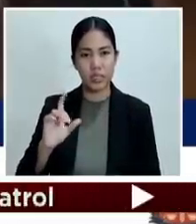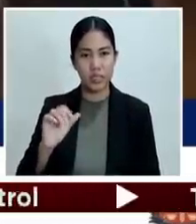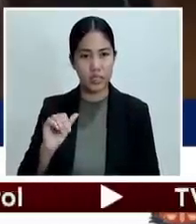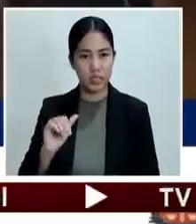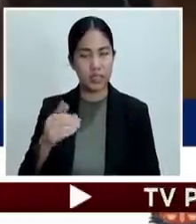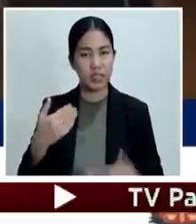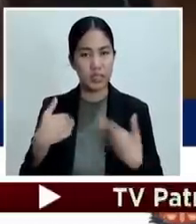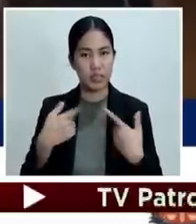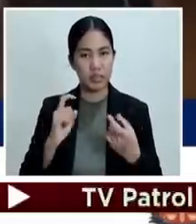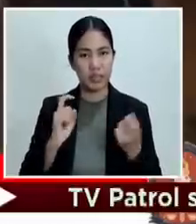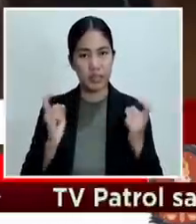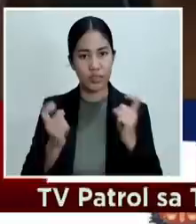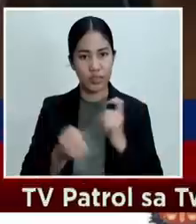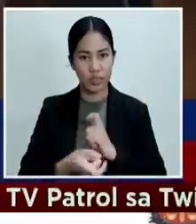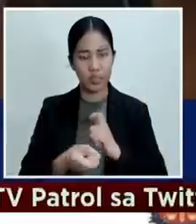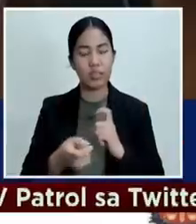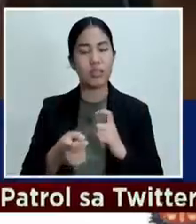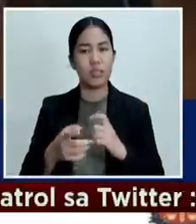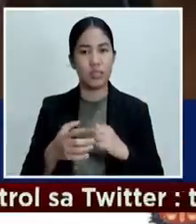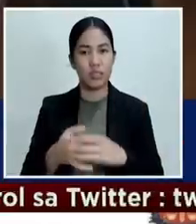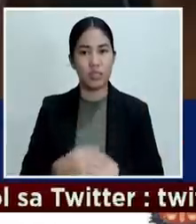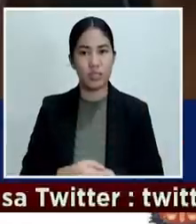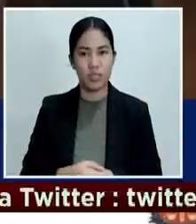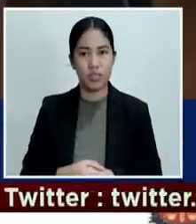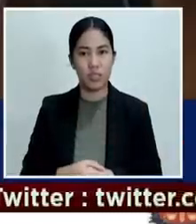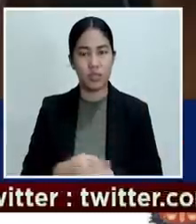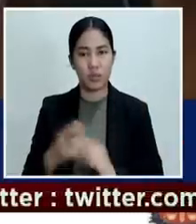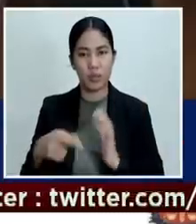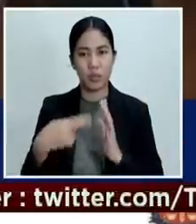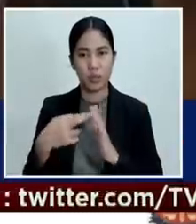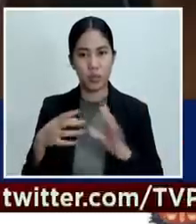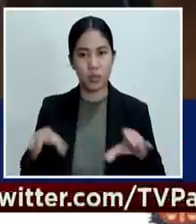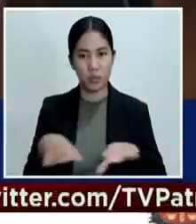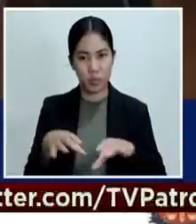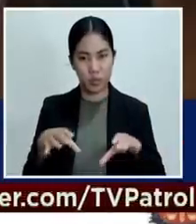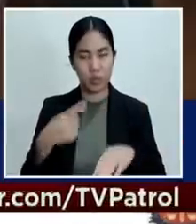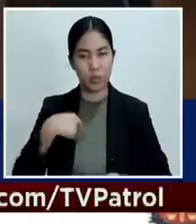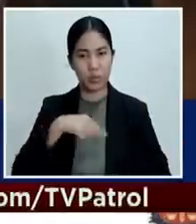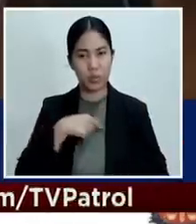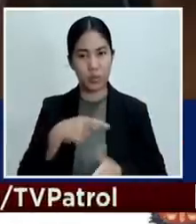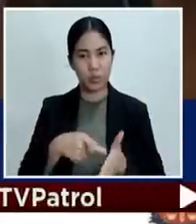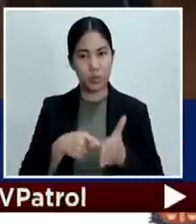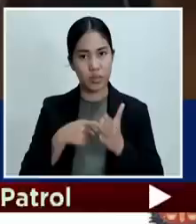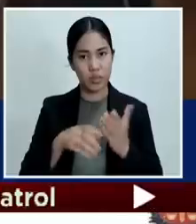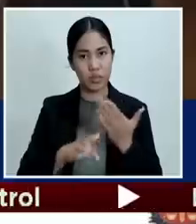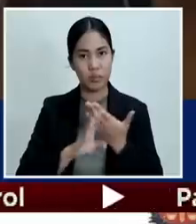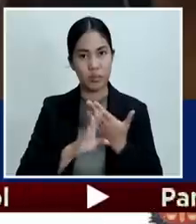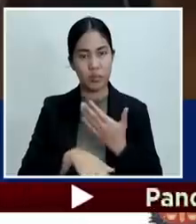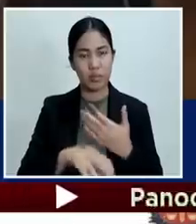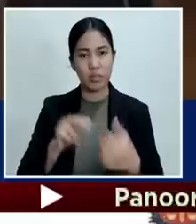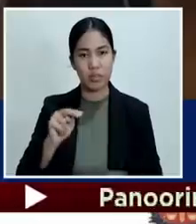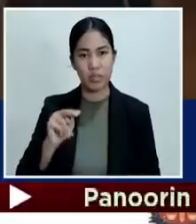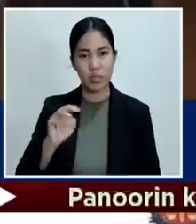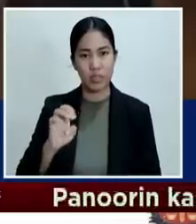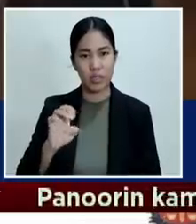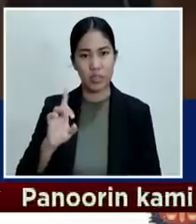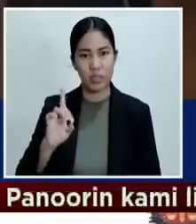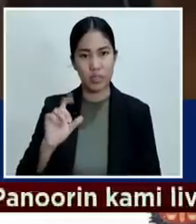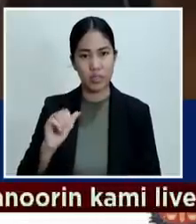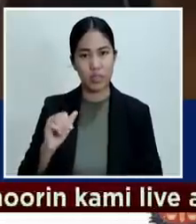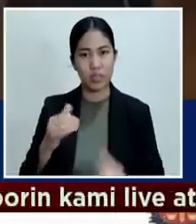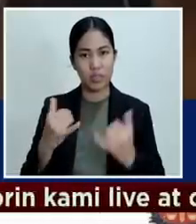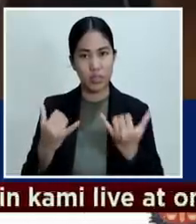change of scope po yung trabaho kasi required po kaming bumalik sa NEDA. And then malapit na naman pong ipa-rebid po ulit